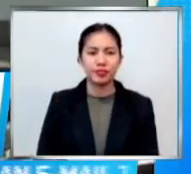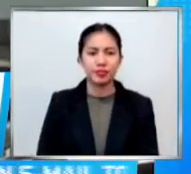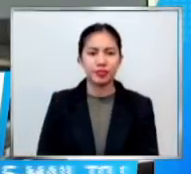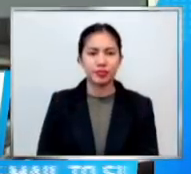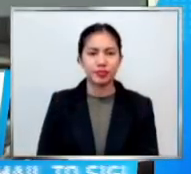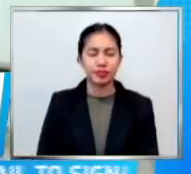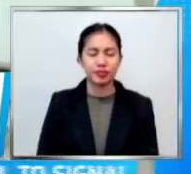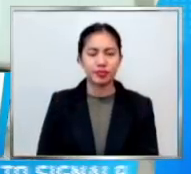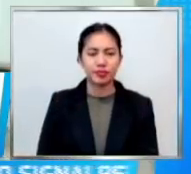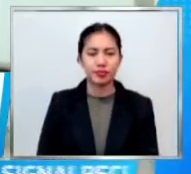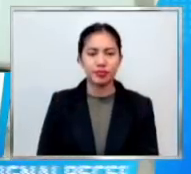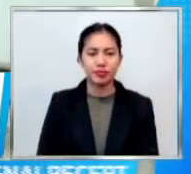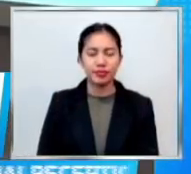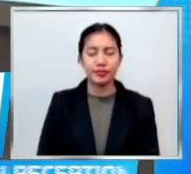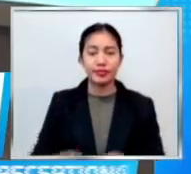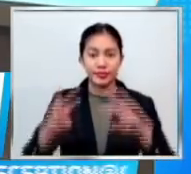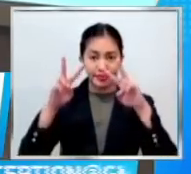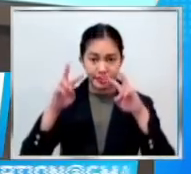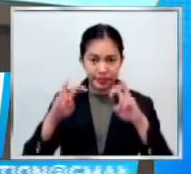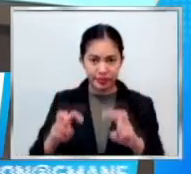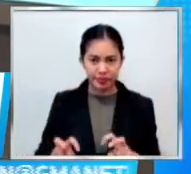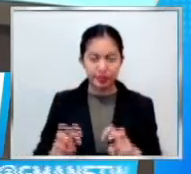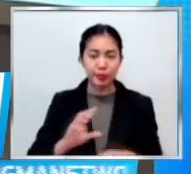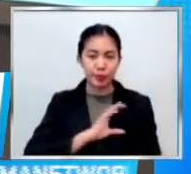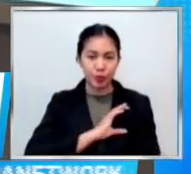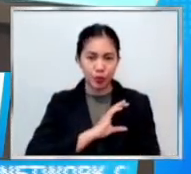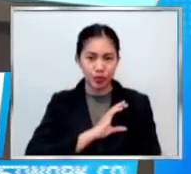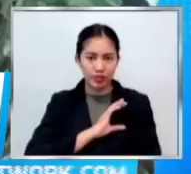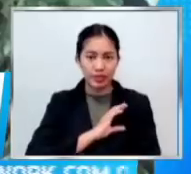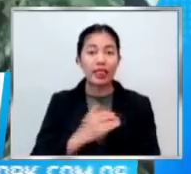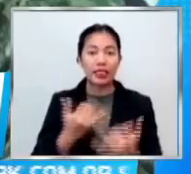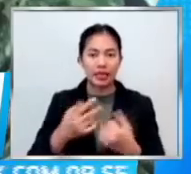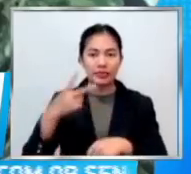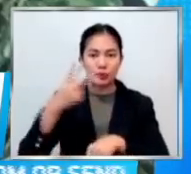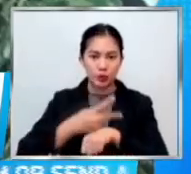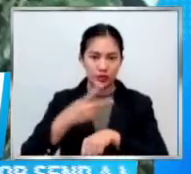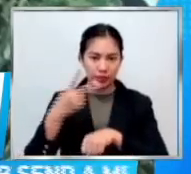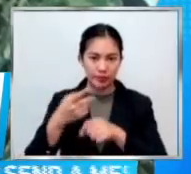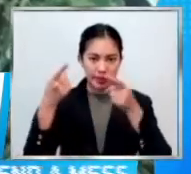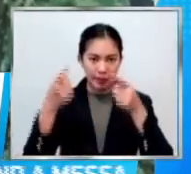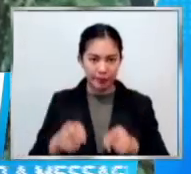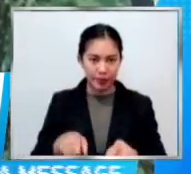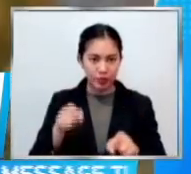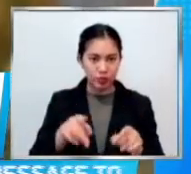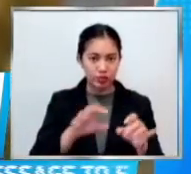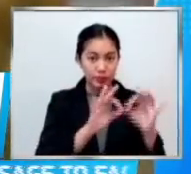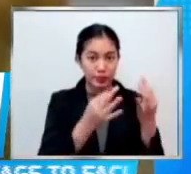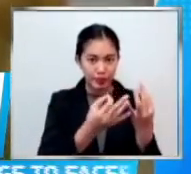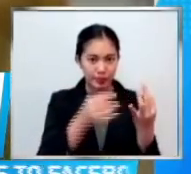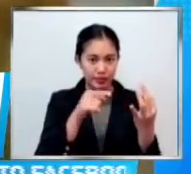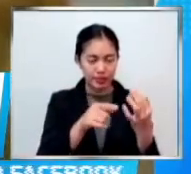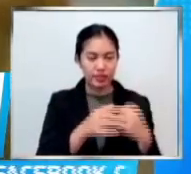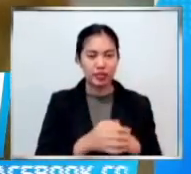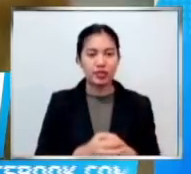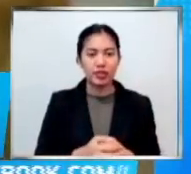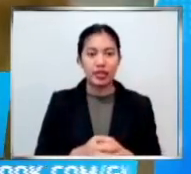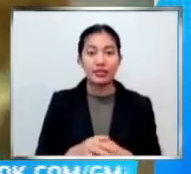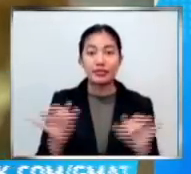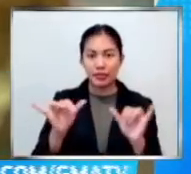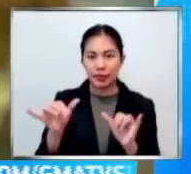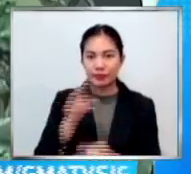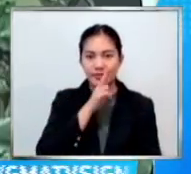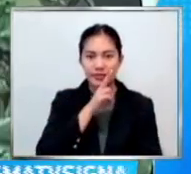Sa investigasyon ng Milor PNP, pangalawang insidente na ito ng pamamaril sa pamilya ng biktima kung saan parehong sospek ang nasa likod ng